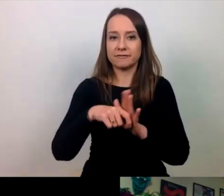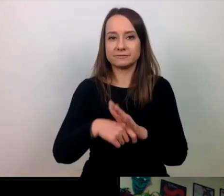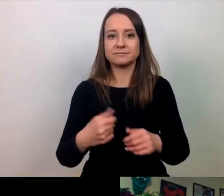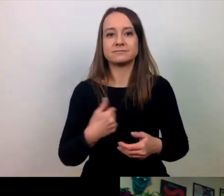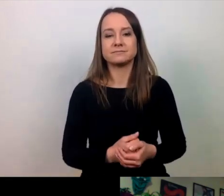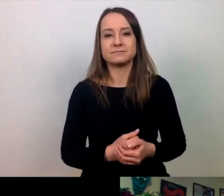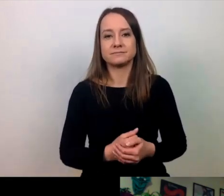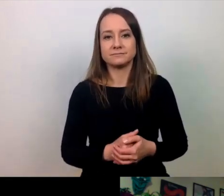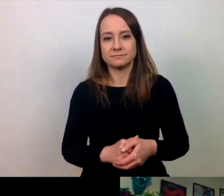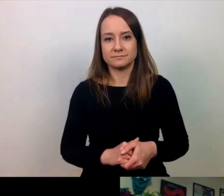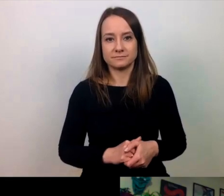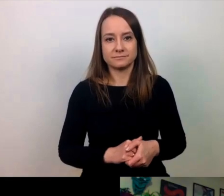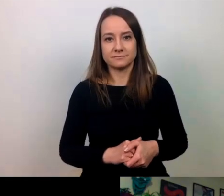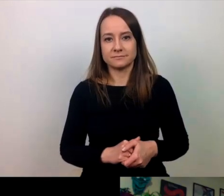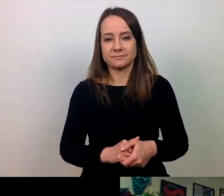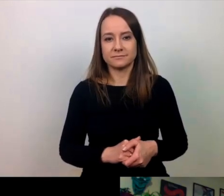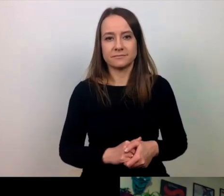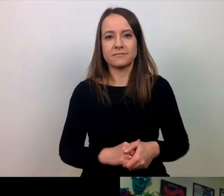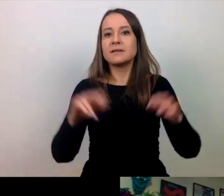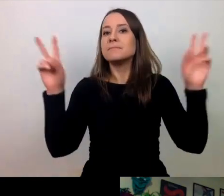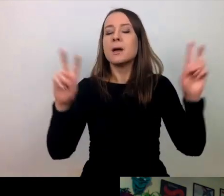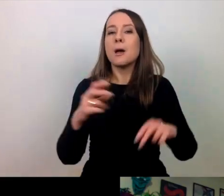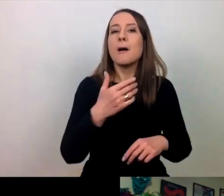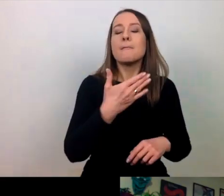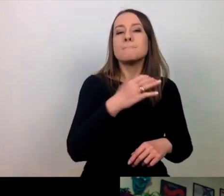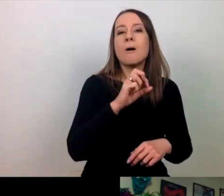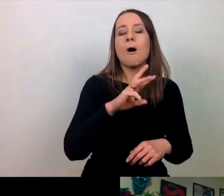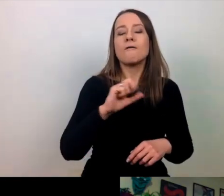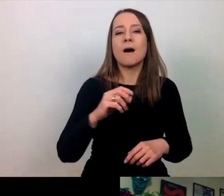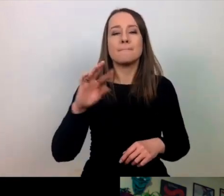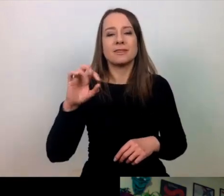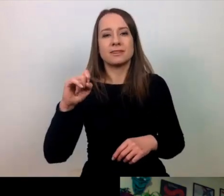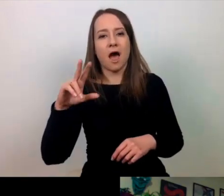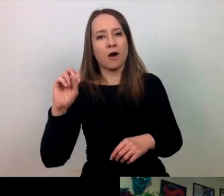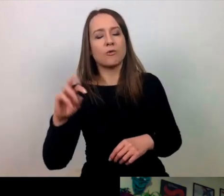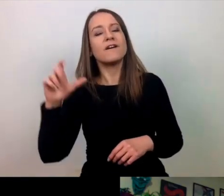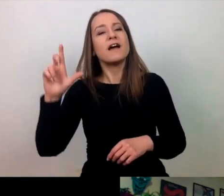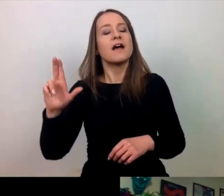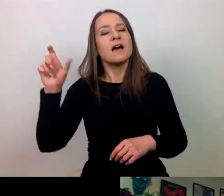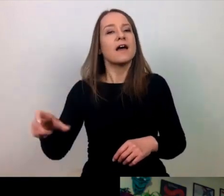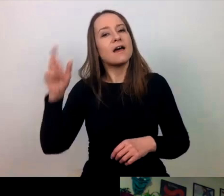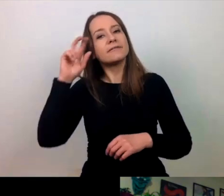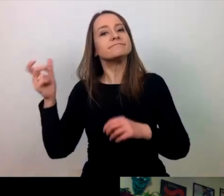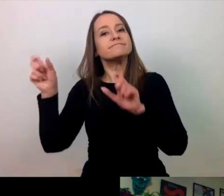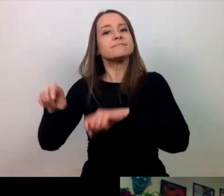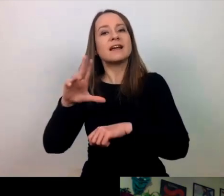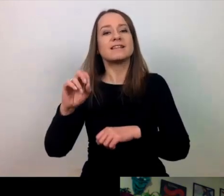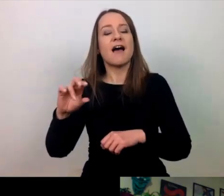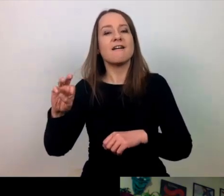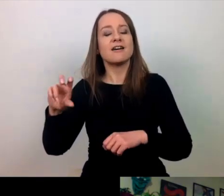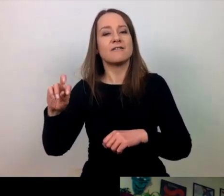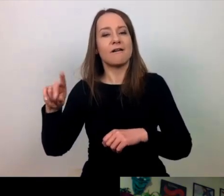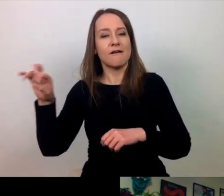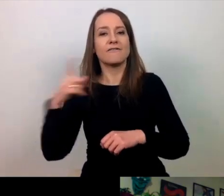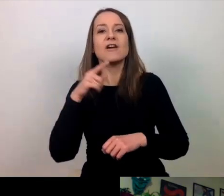w stawce filmów roku, Mowa ptaków Ksawerego Żuławskiego, który był przecież o pożegnaniu z ojcem